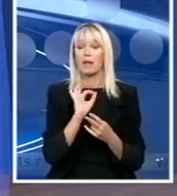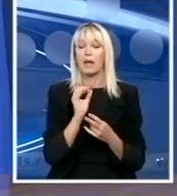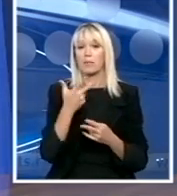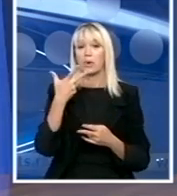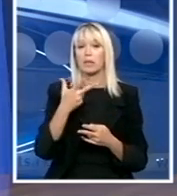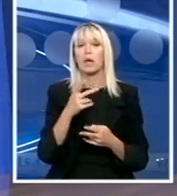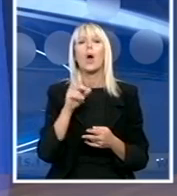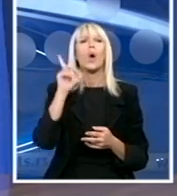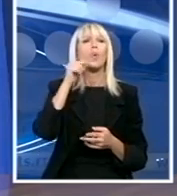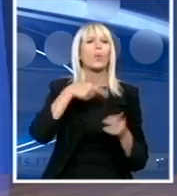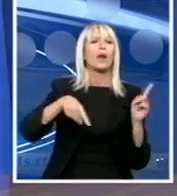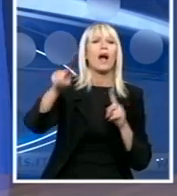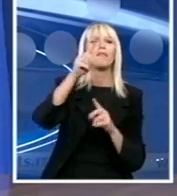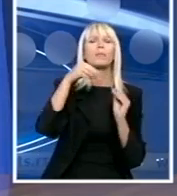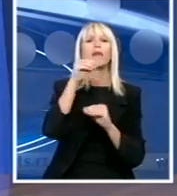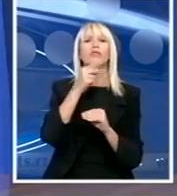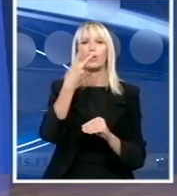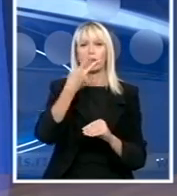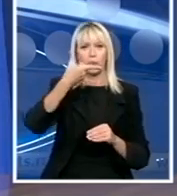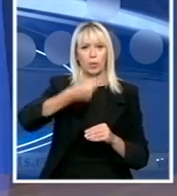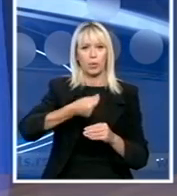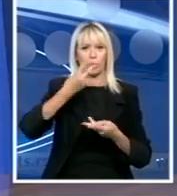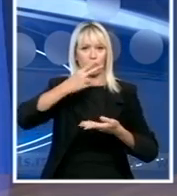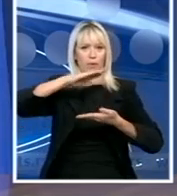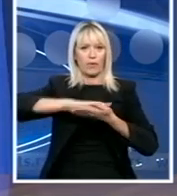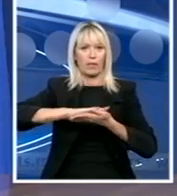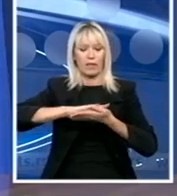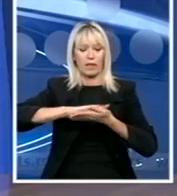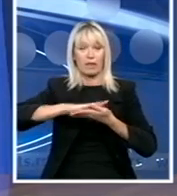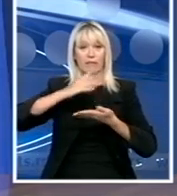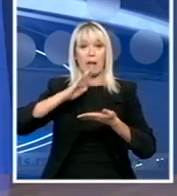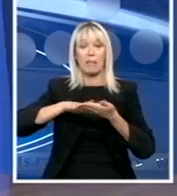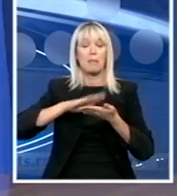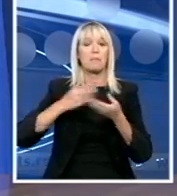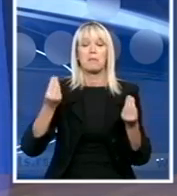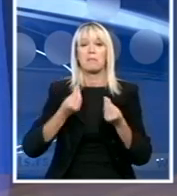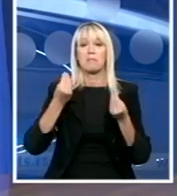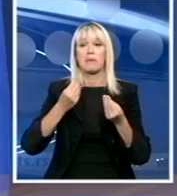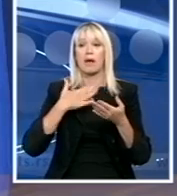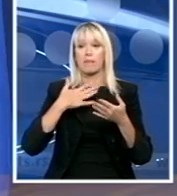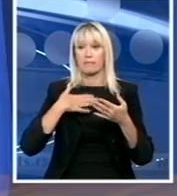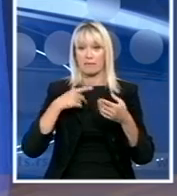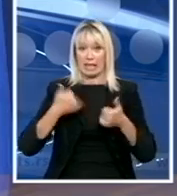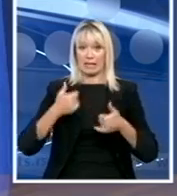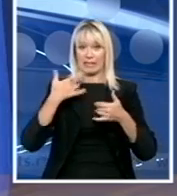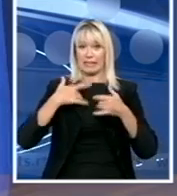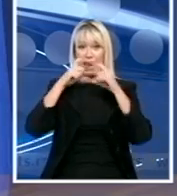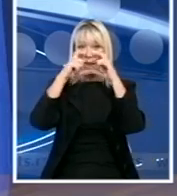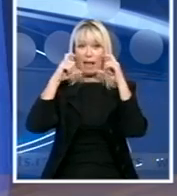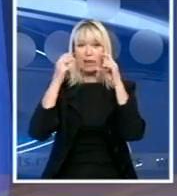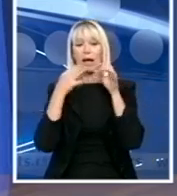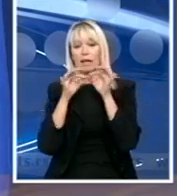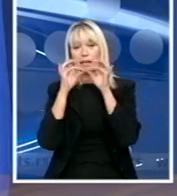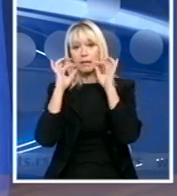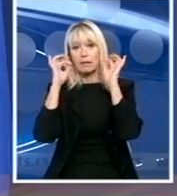su dvoslojne maske. Ako između imaju nešto, recimo ako skinete bilo koju od ovih naših maski, sve izgledaju ili